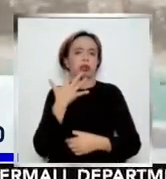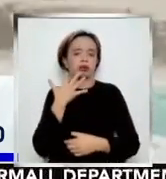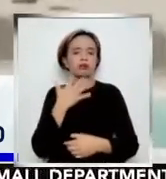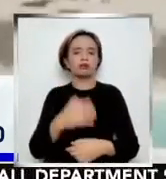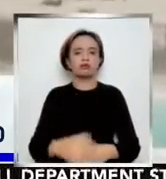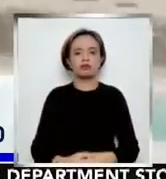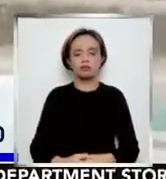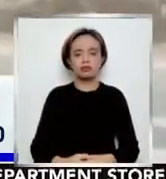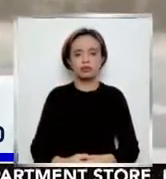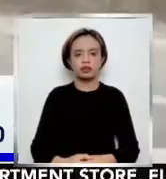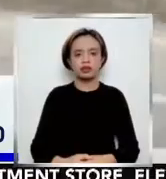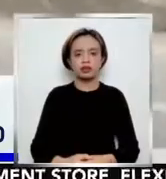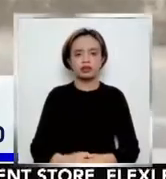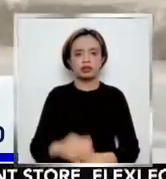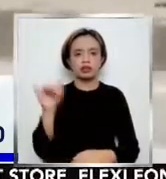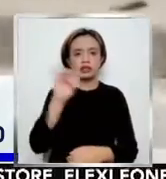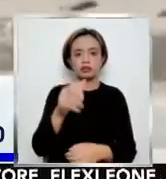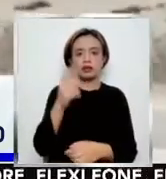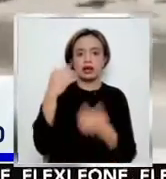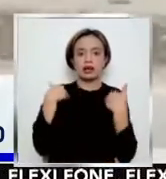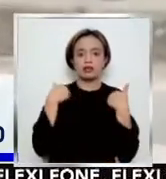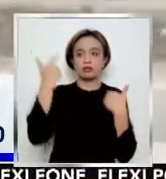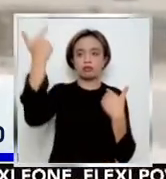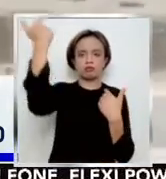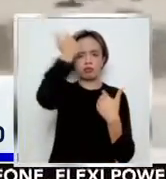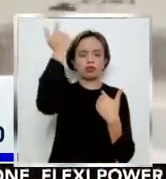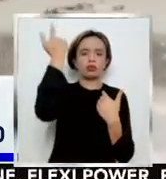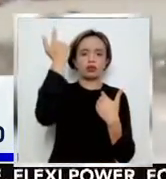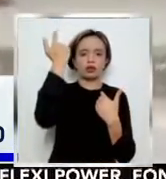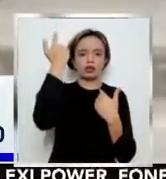Pinukpok din ng baril ng isa pang lalaki ang lalaking nagpupumiglas.